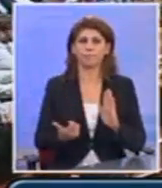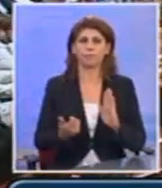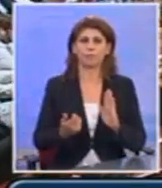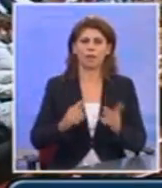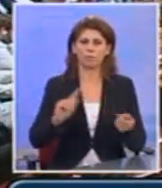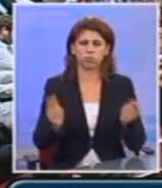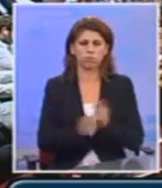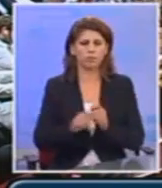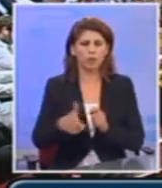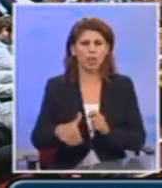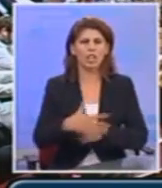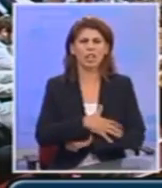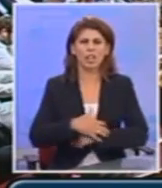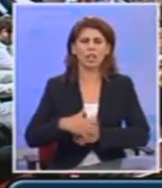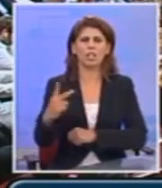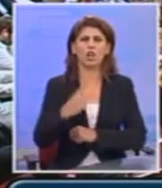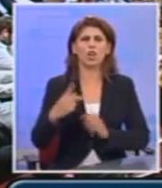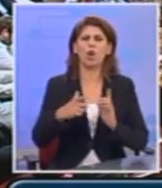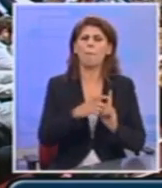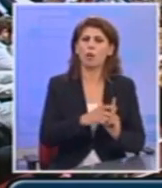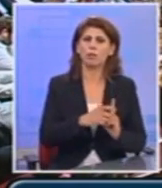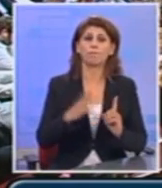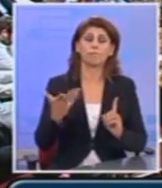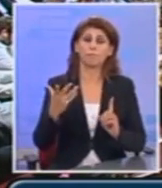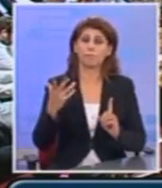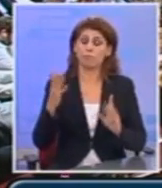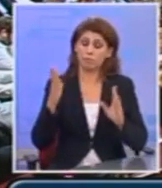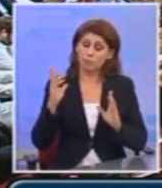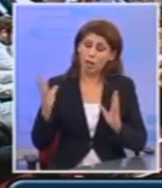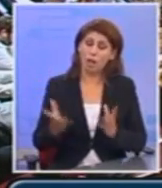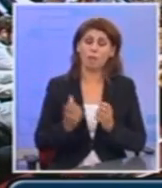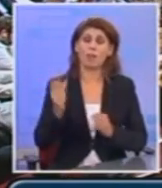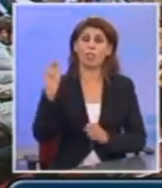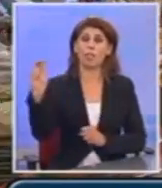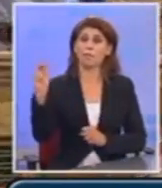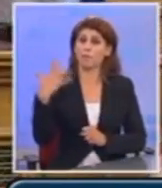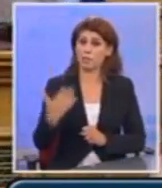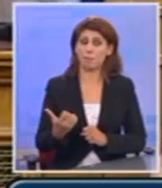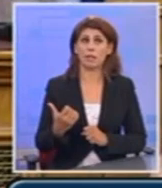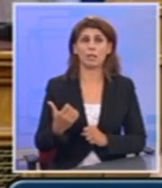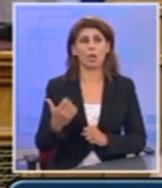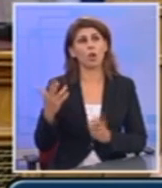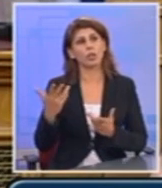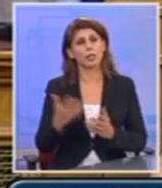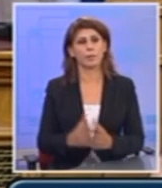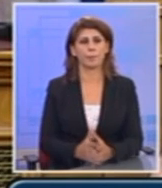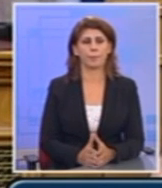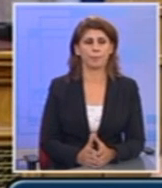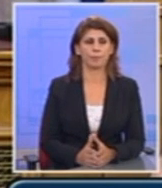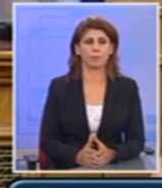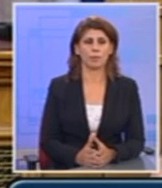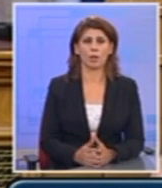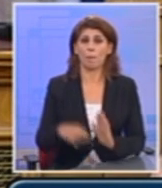φτωχοποίηση ένδεια και κοινωνικό αποκλεισμό παρά τη ρητή δέσμευσή που υπήρχε ότι το